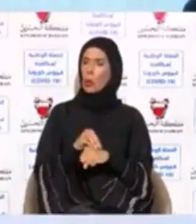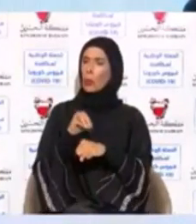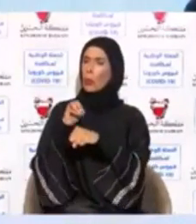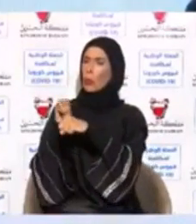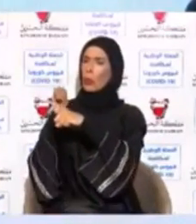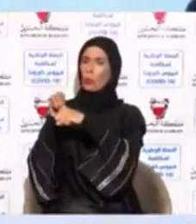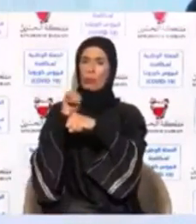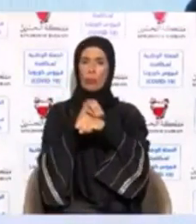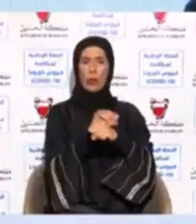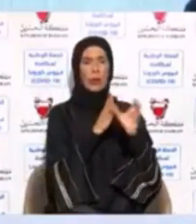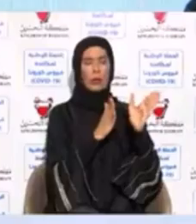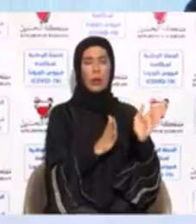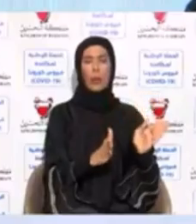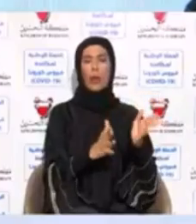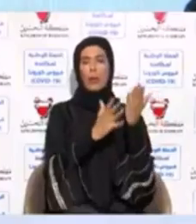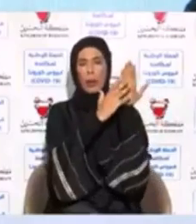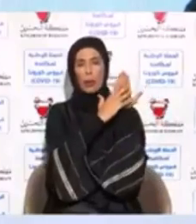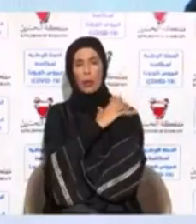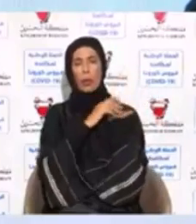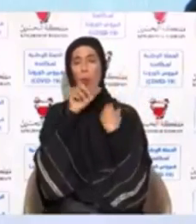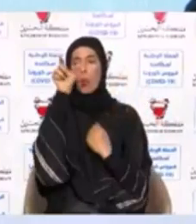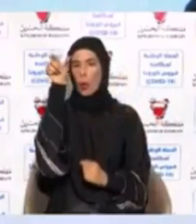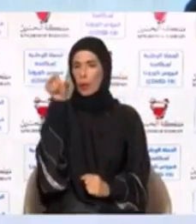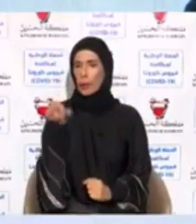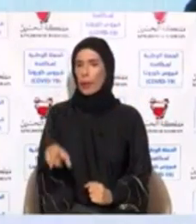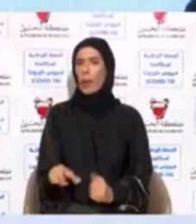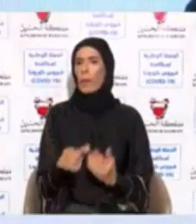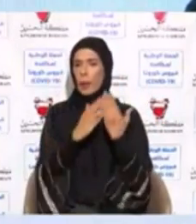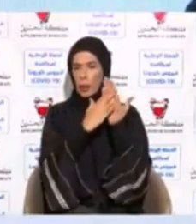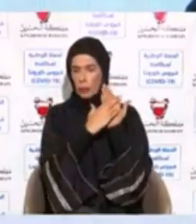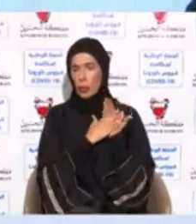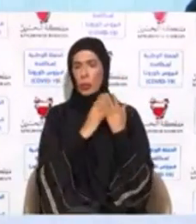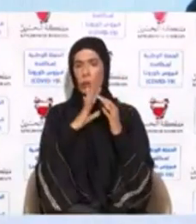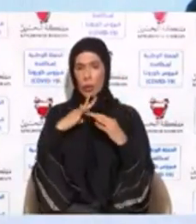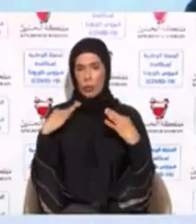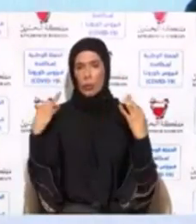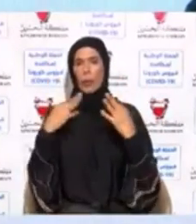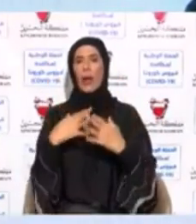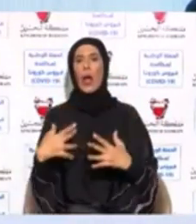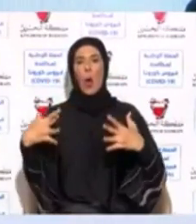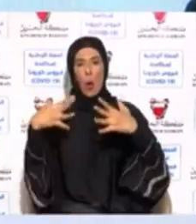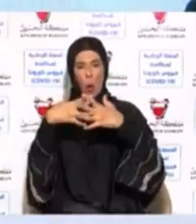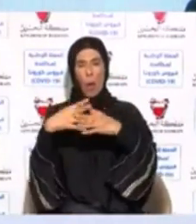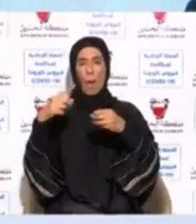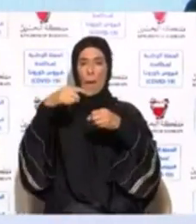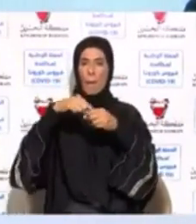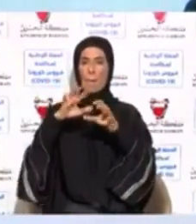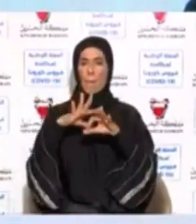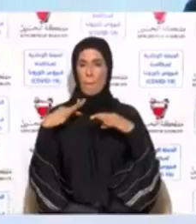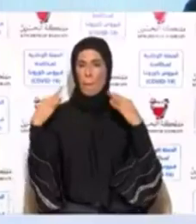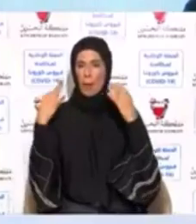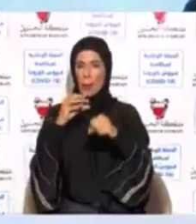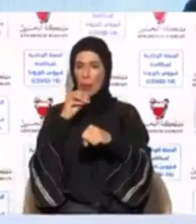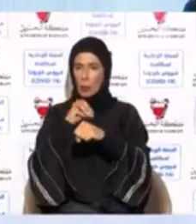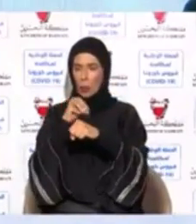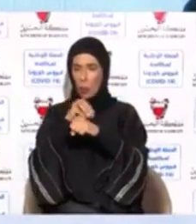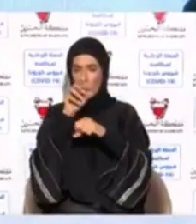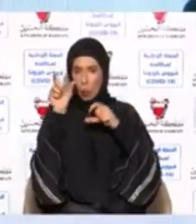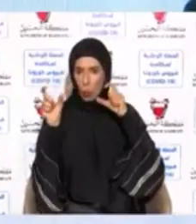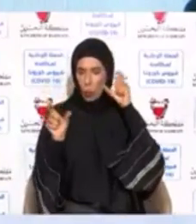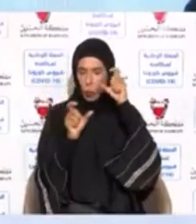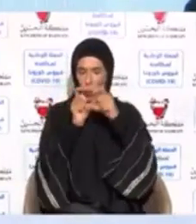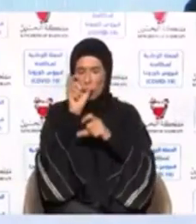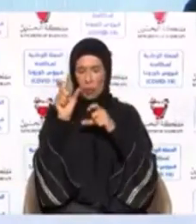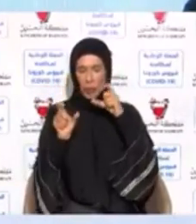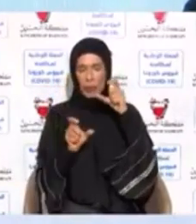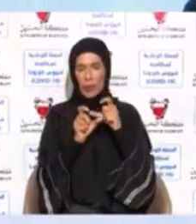الجميع على الالتزام بمسؤوليتهم الفردية، مسؤوليتهم المجتمعية والشراكة المجتمعية في الحث والمراقبة، يعني